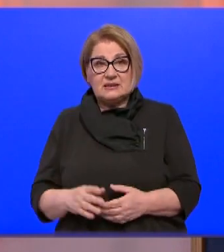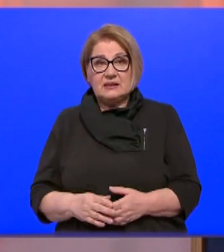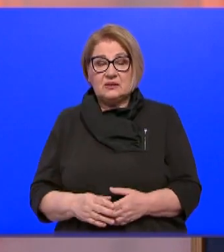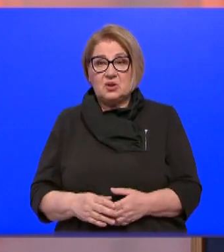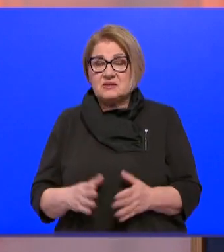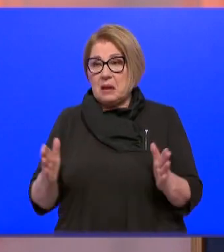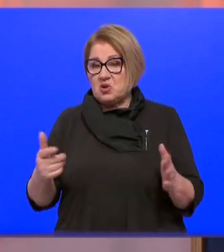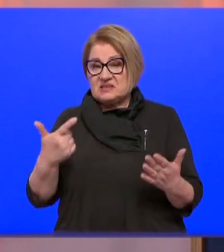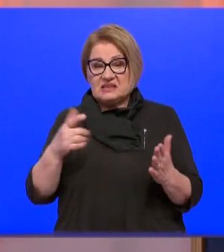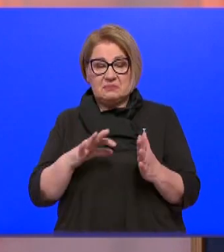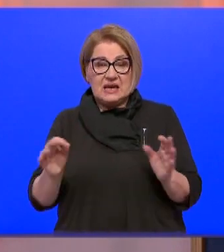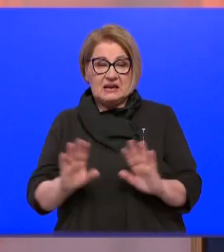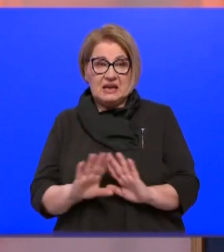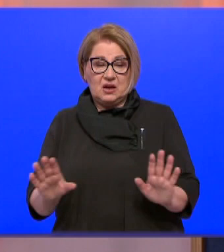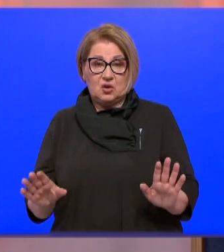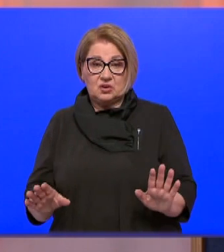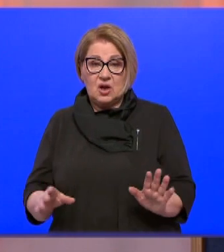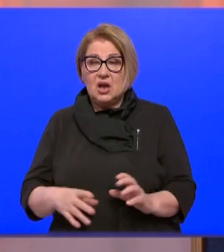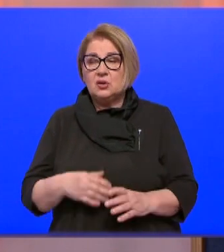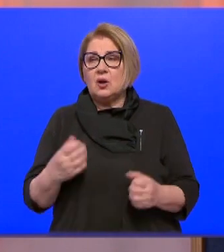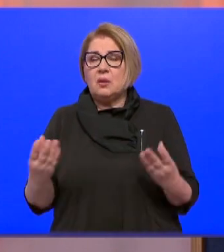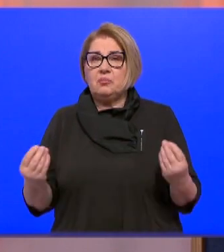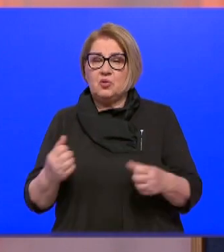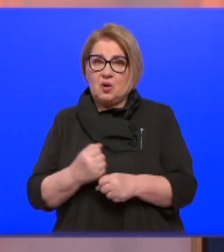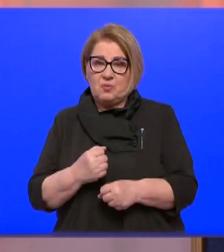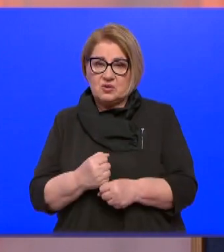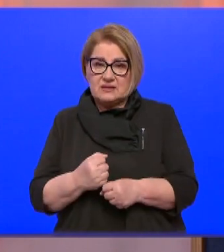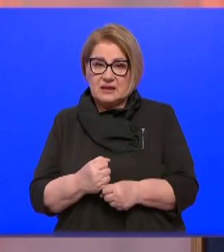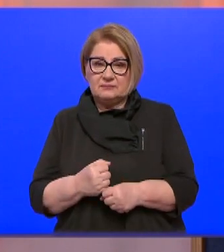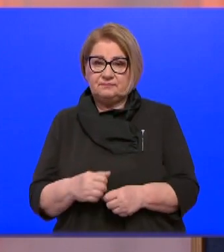to traje tjedan dana ili mjesec dana, to je istinu veliki posao. To je...